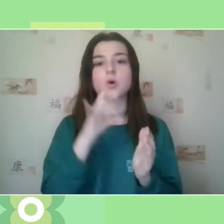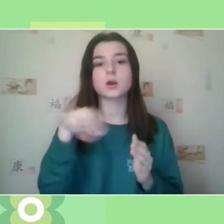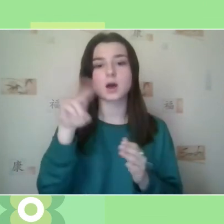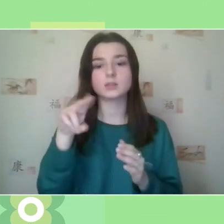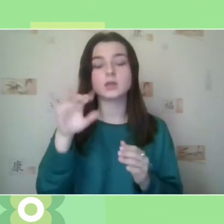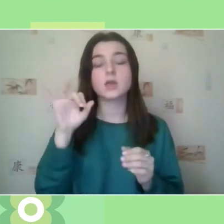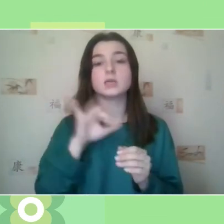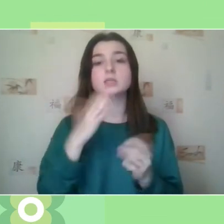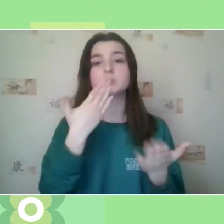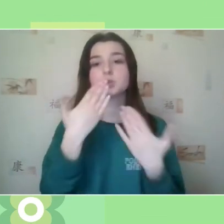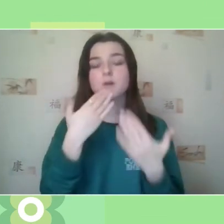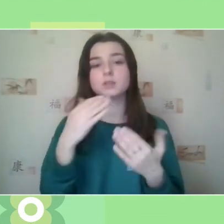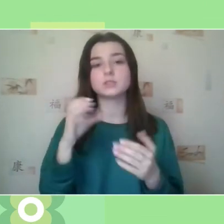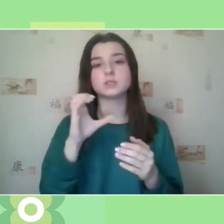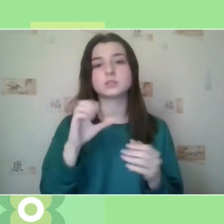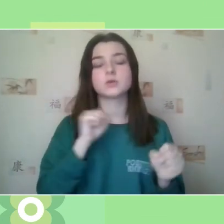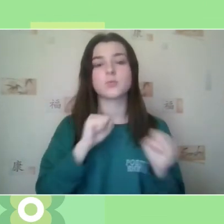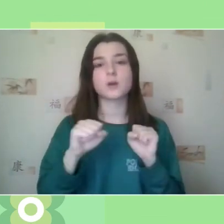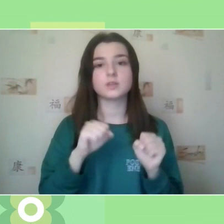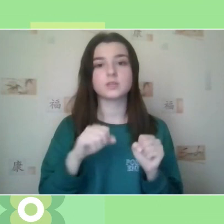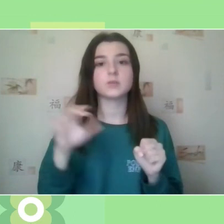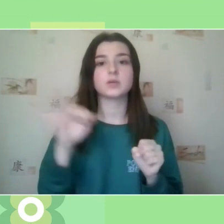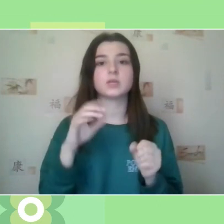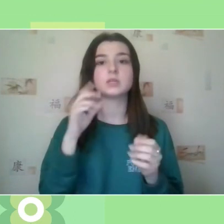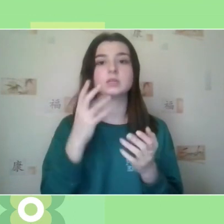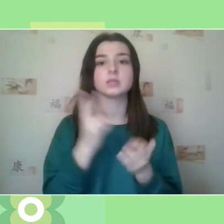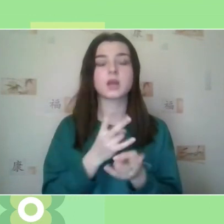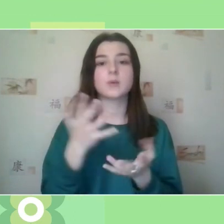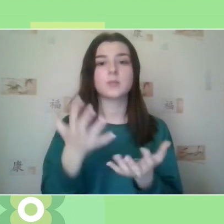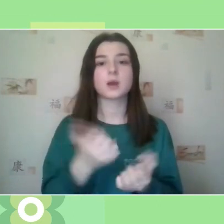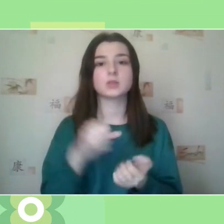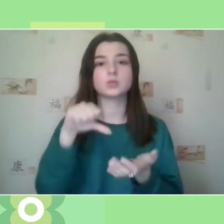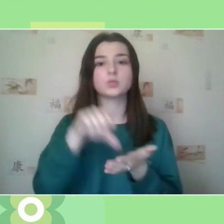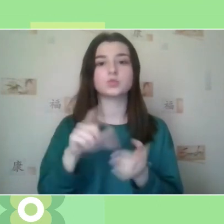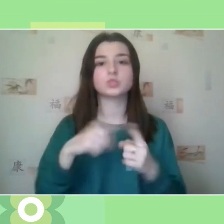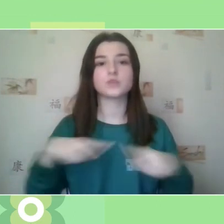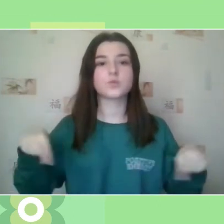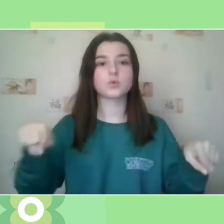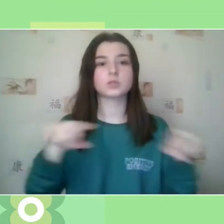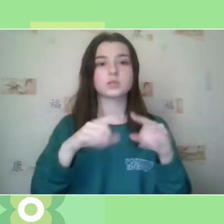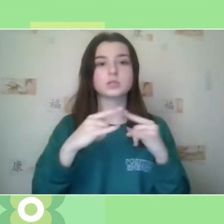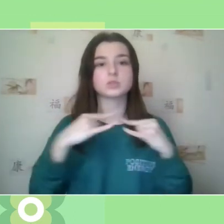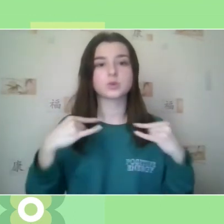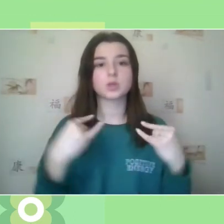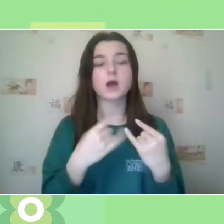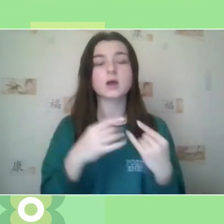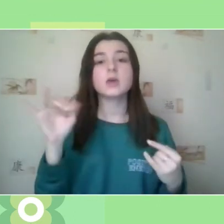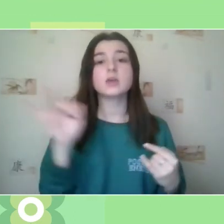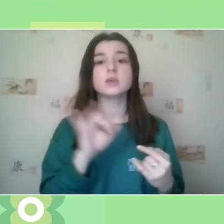з керівництвом управлінь, треба брати участь у тих круглих столах, які іноді занадто довгі і не надто цікаві,